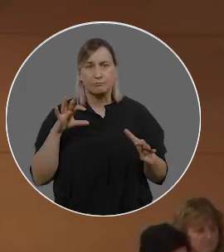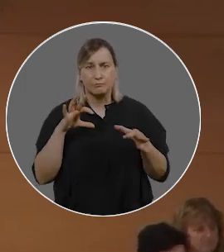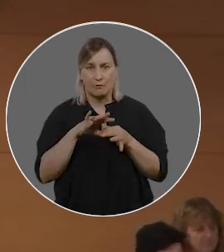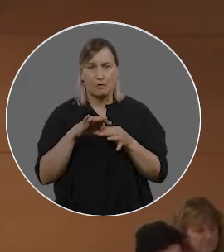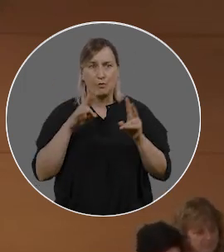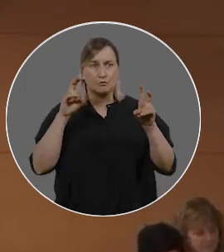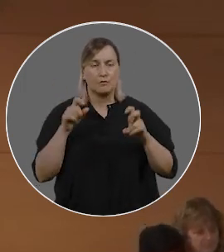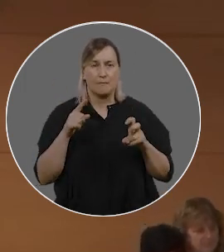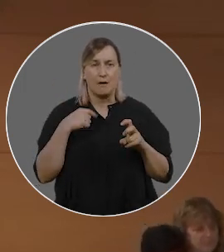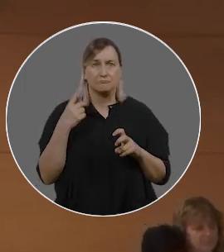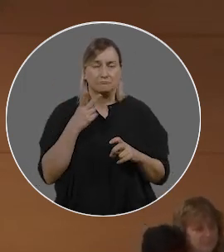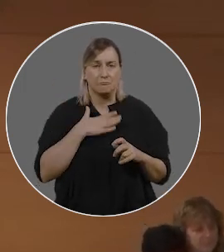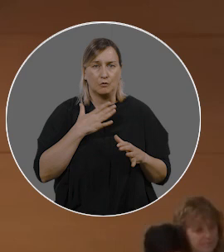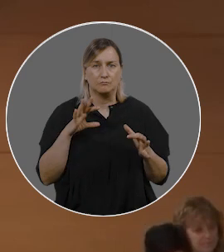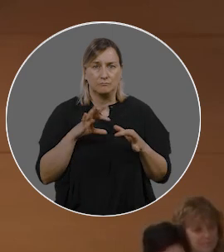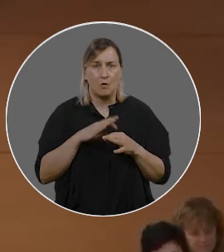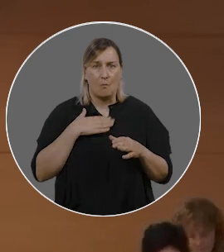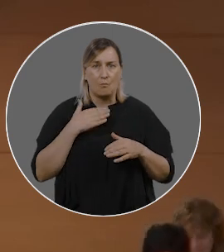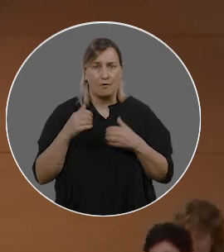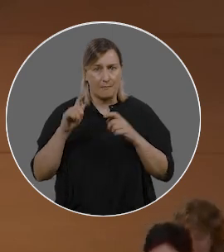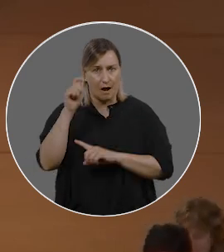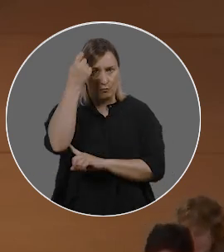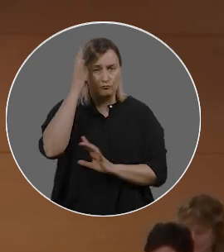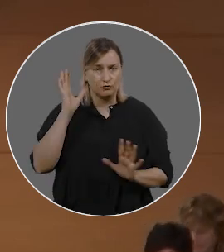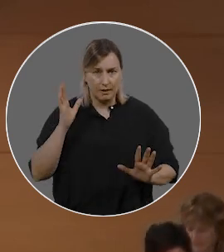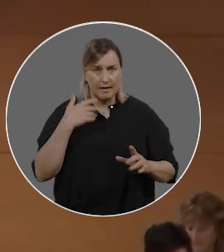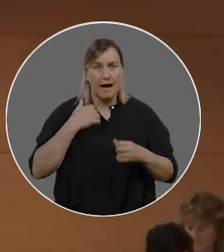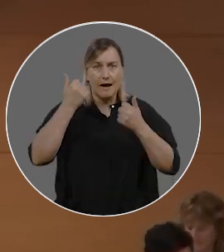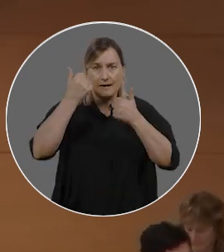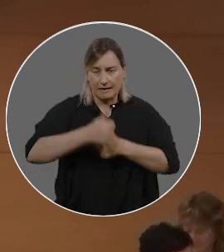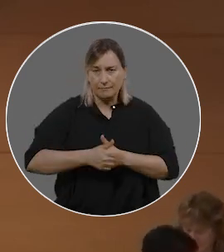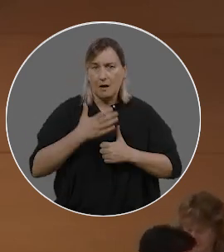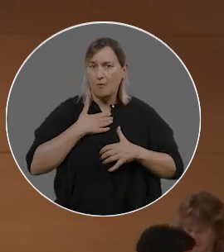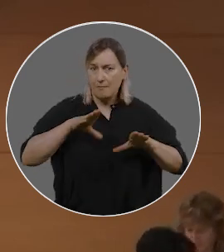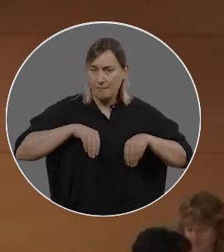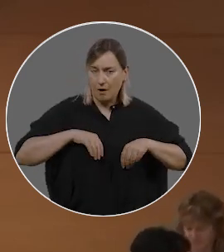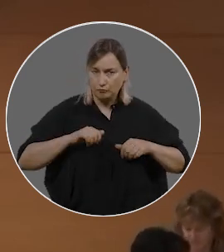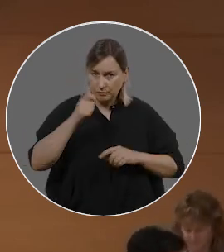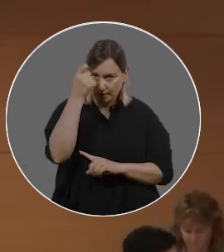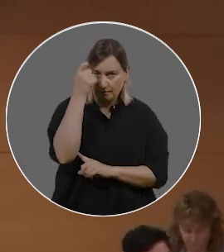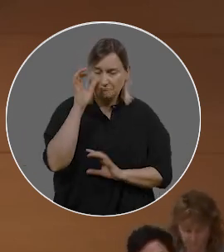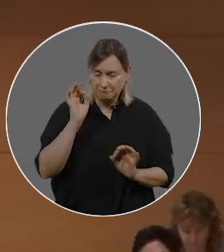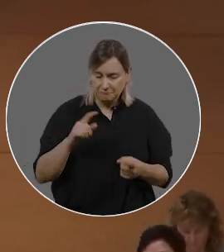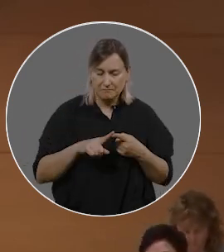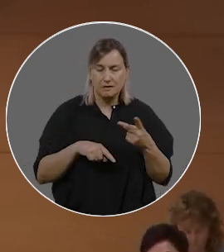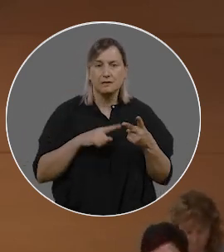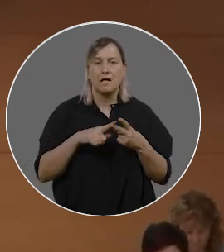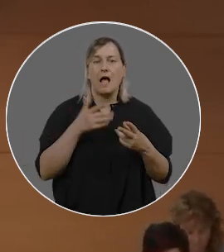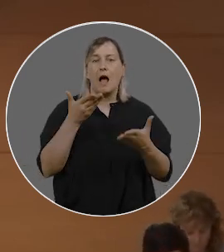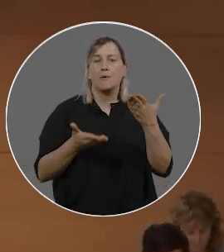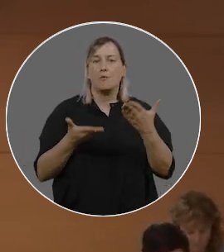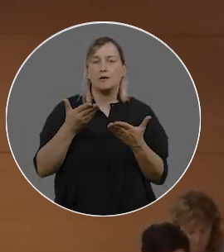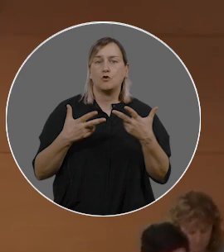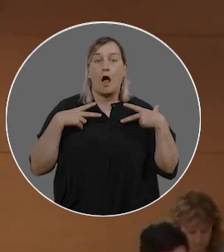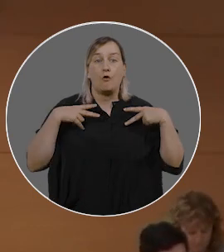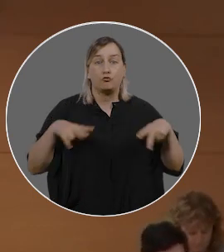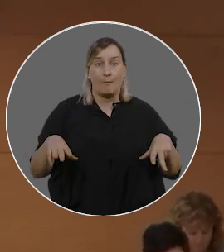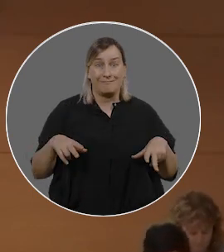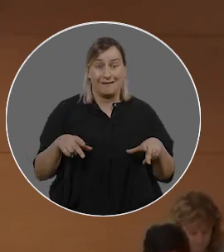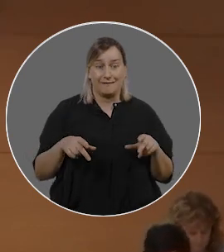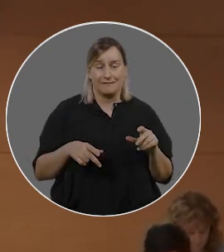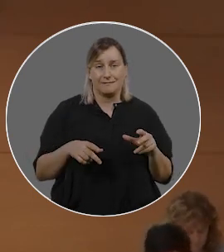accessibilitat, no és un tema que estigui renyit, per tant, ho podem aconseguir, és un repte que es pot aconseguir, que les